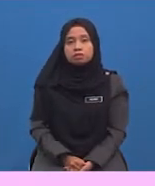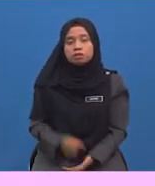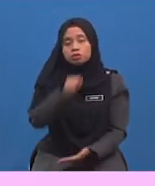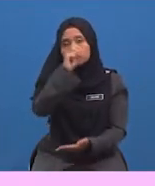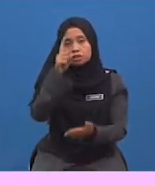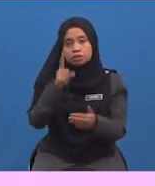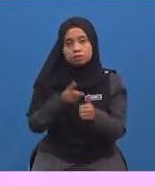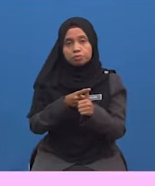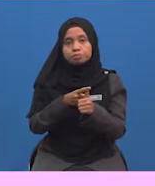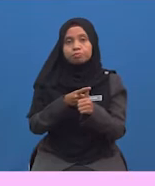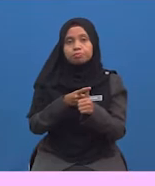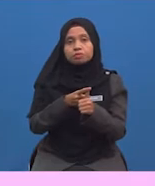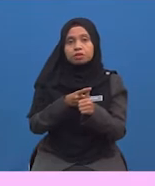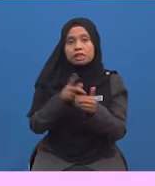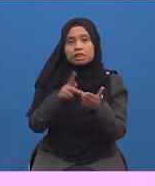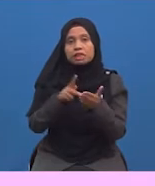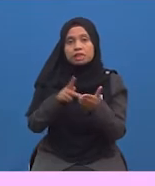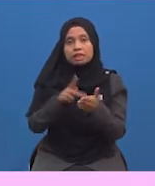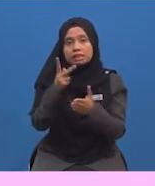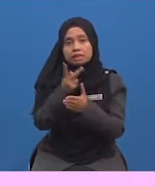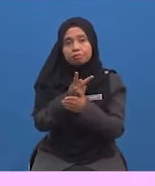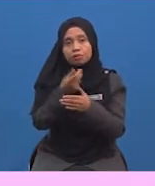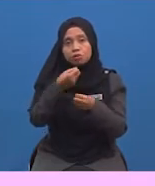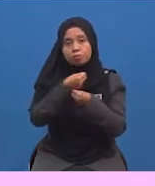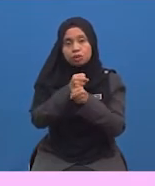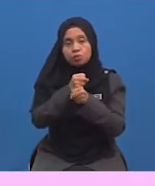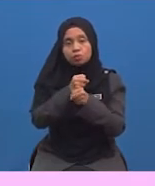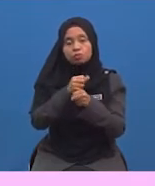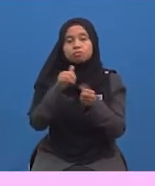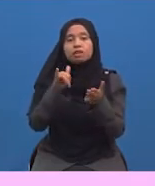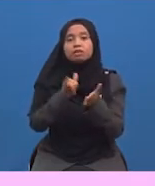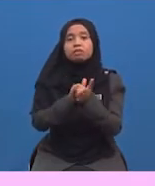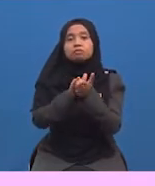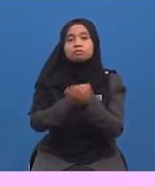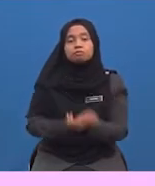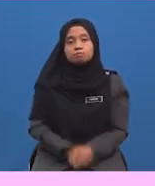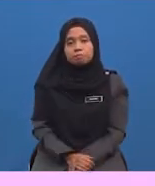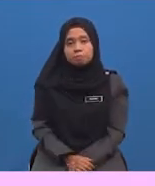Soalan pertama. Hitung isi padu bentuk seperti yang dipaparkan ini.